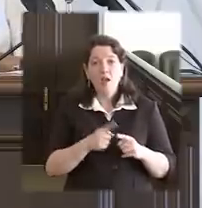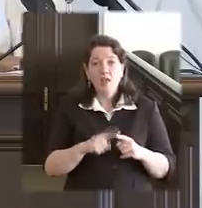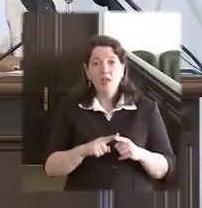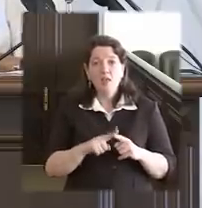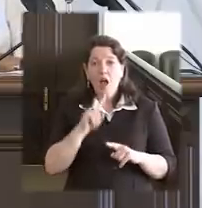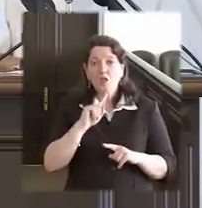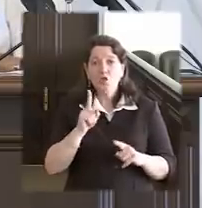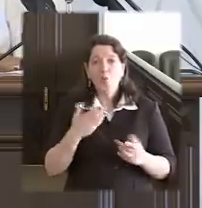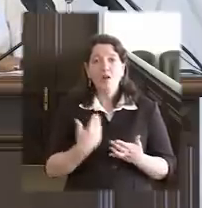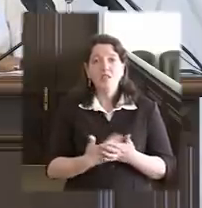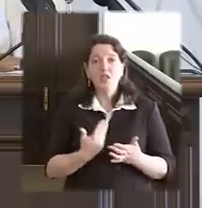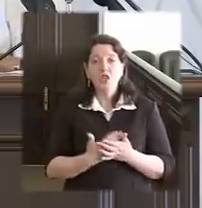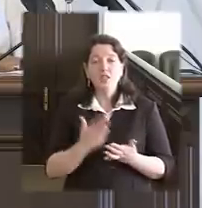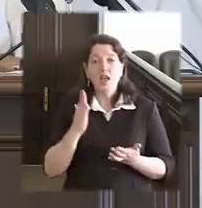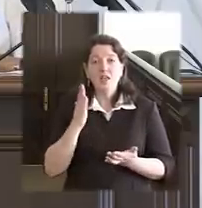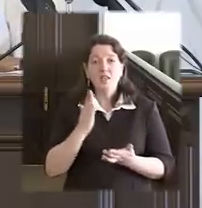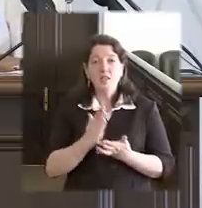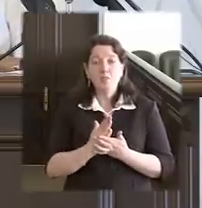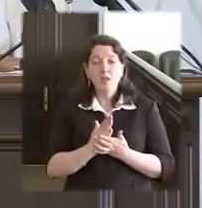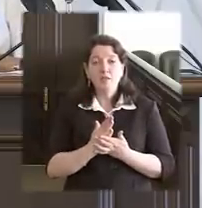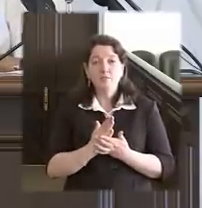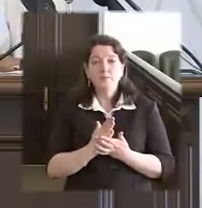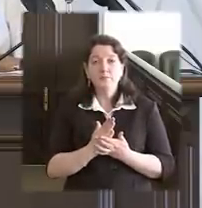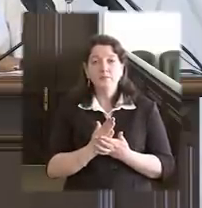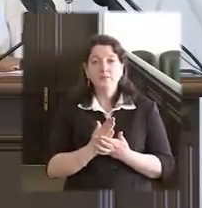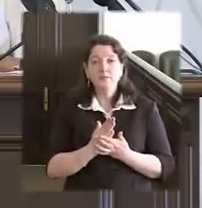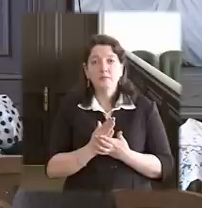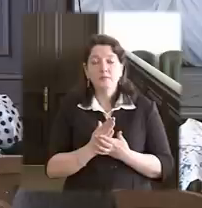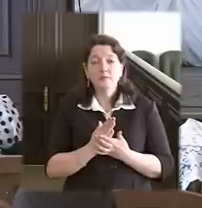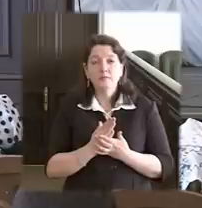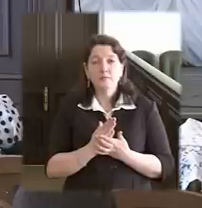приобретает особенное значение, приобретает особую остроту.